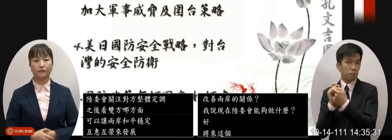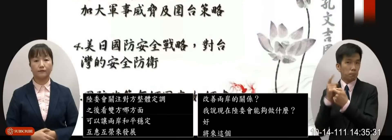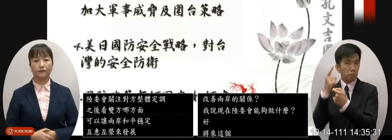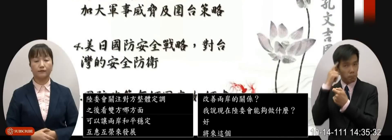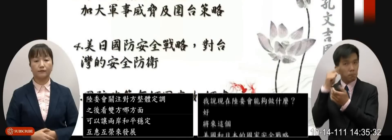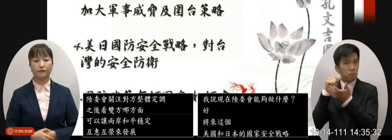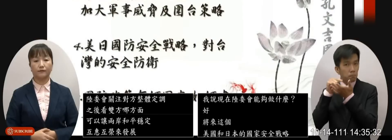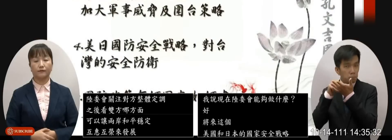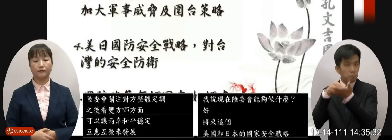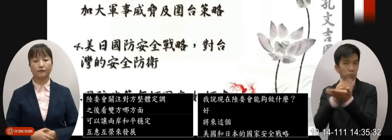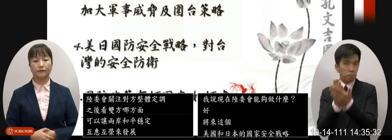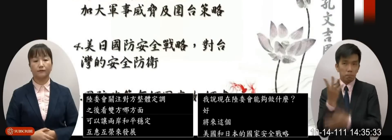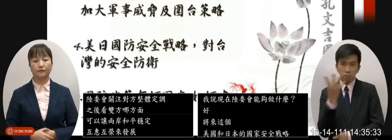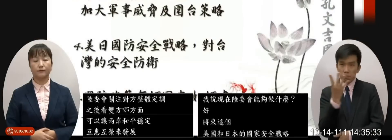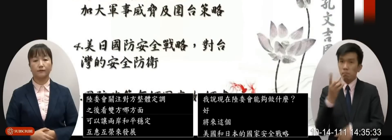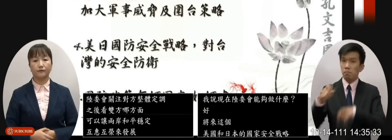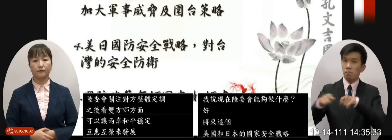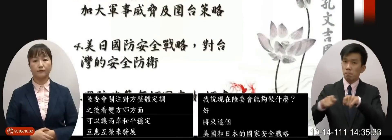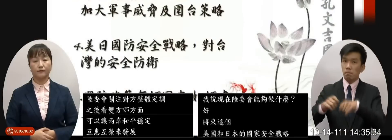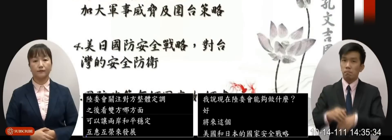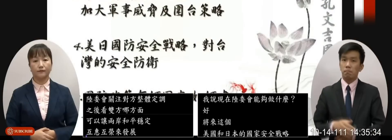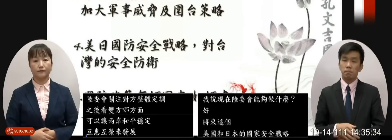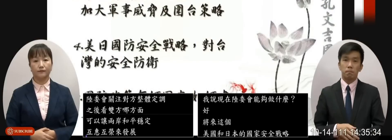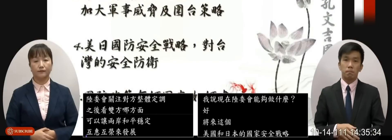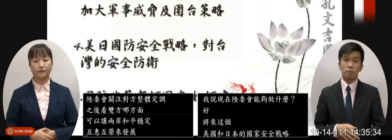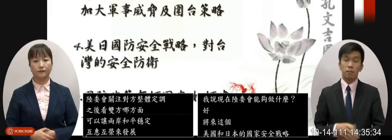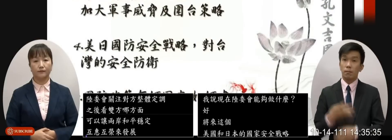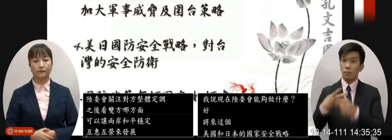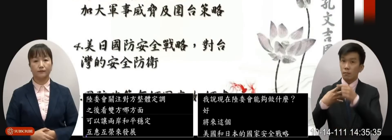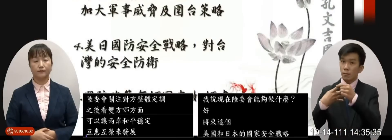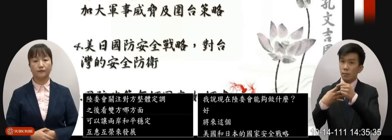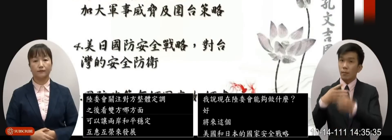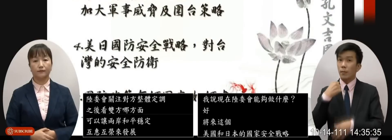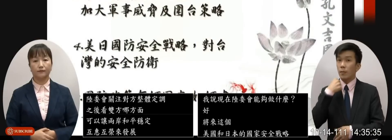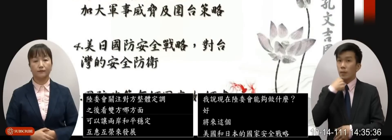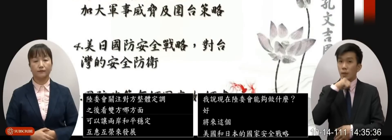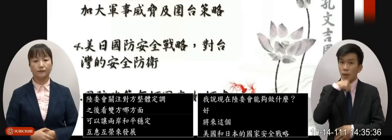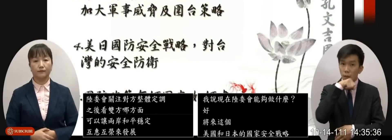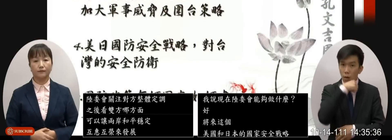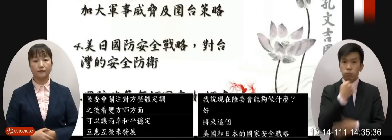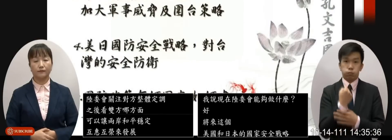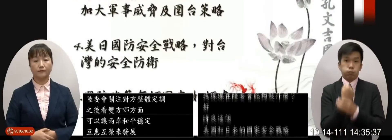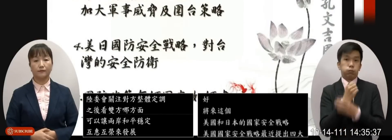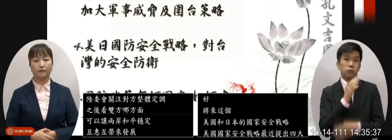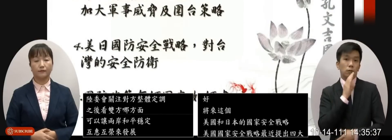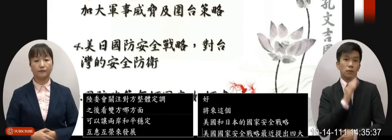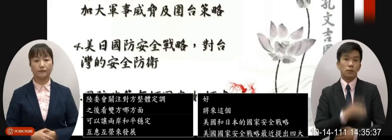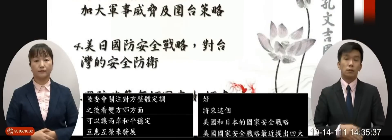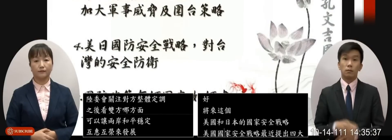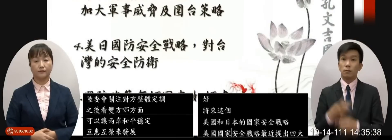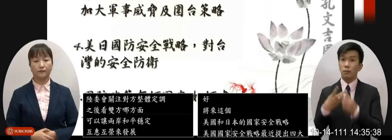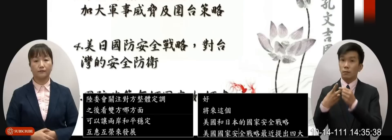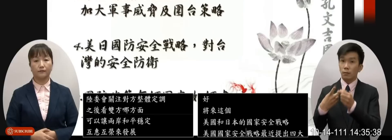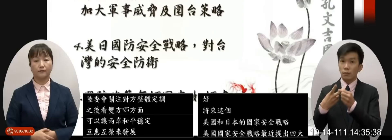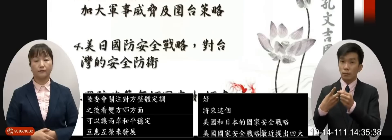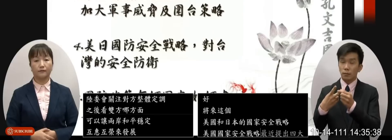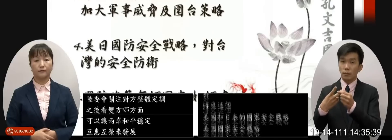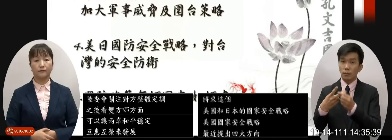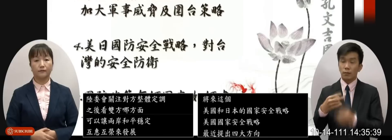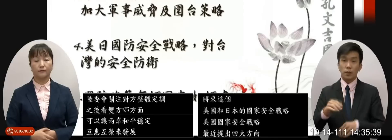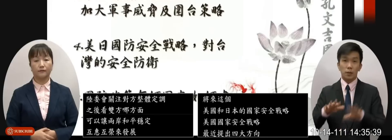了四大方向了。第一个是支持台湾的自卫嘛，那第二个是反对改